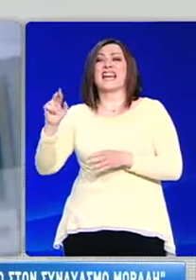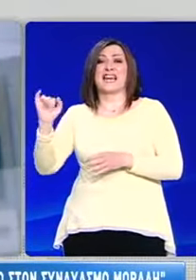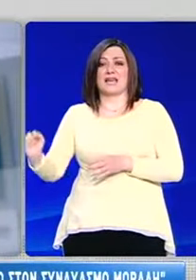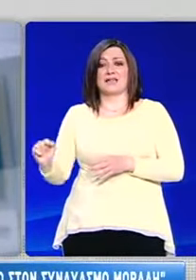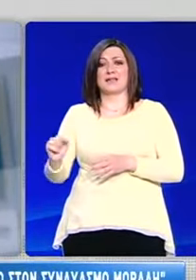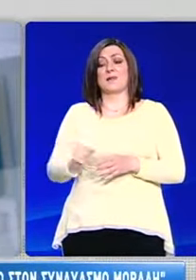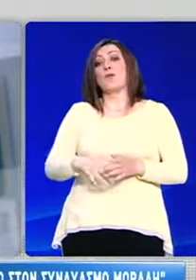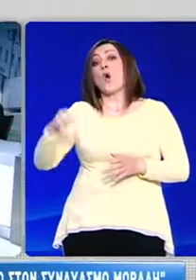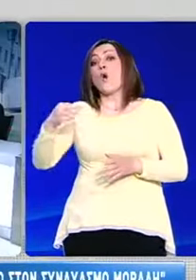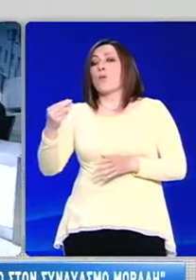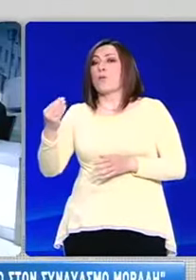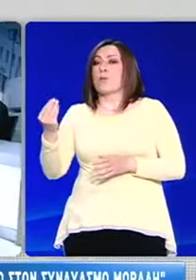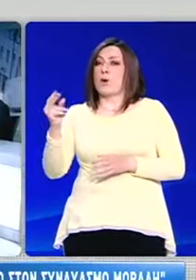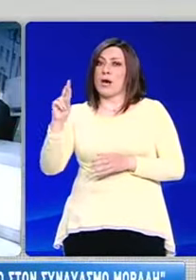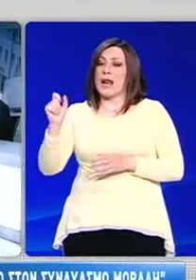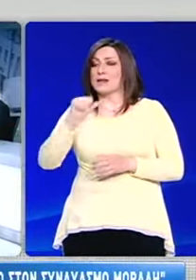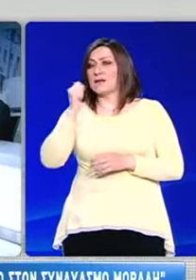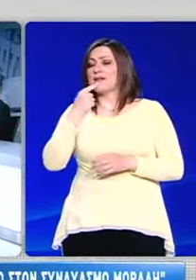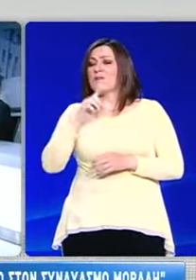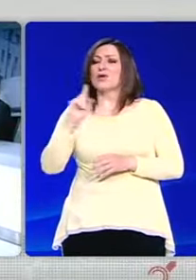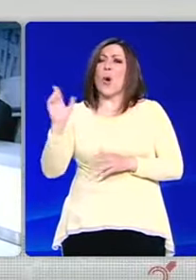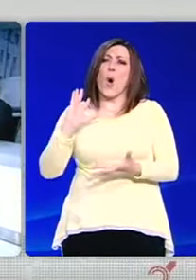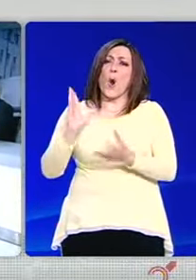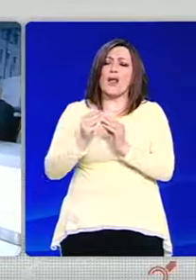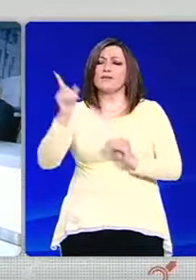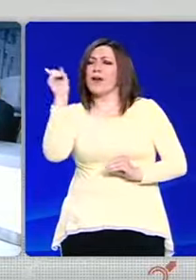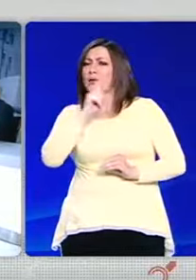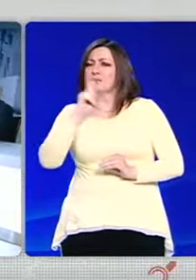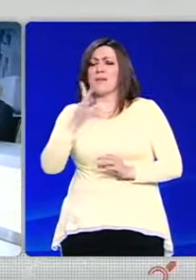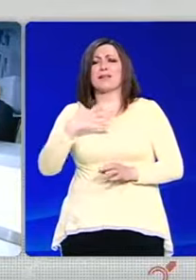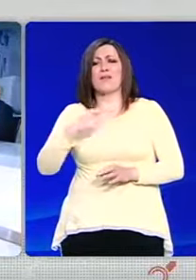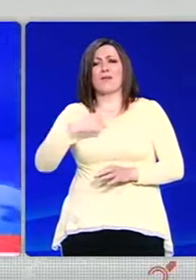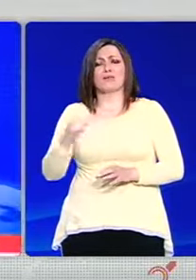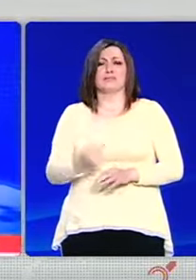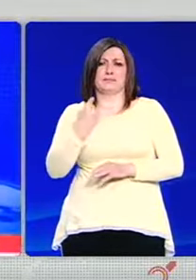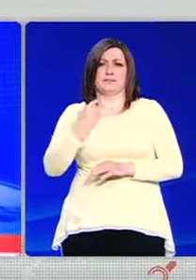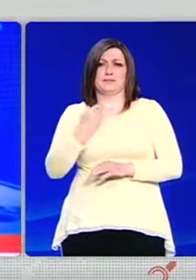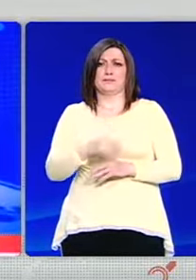έκανε λόγο χθες ο Γιάννης Μόραλης, αναφερόμενος στις καταγγελίες Μιχαλολιάκου και για τις απειλές.